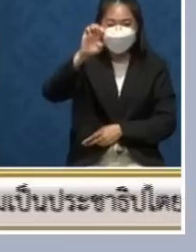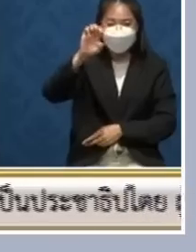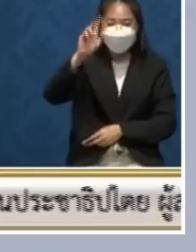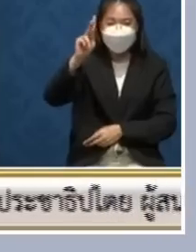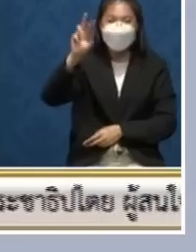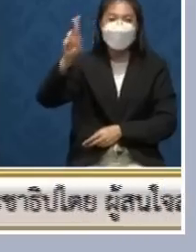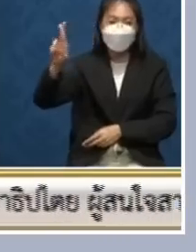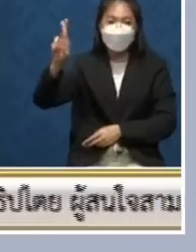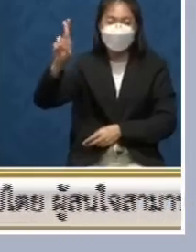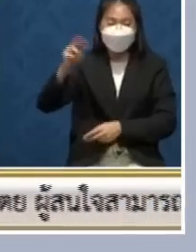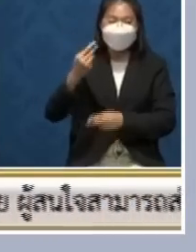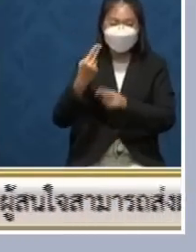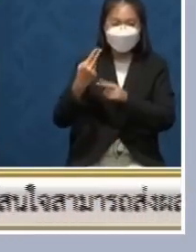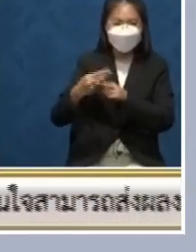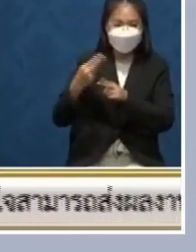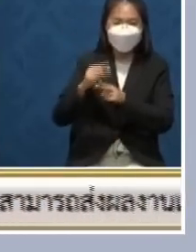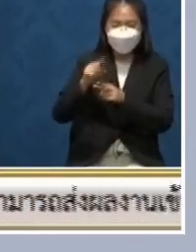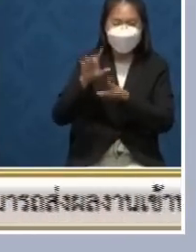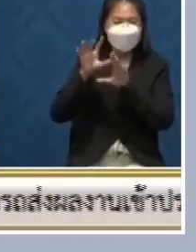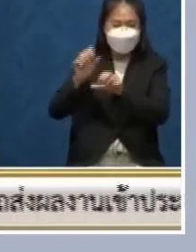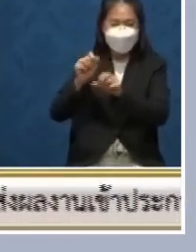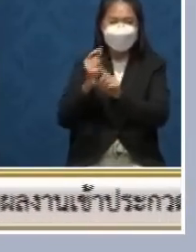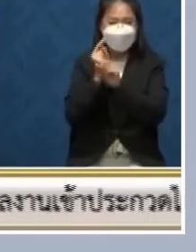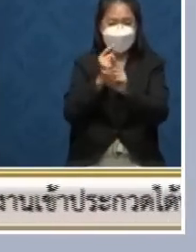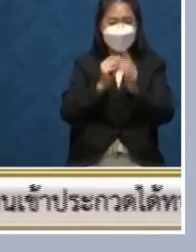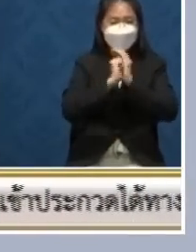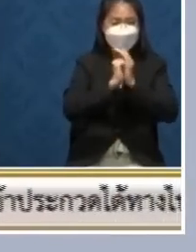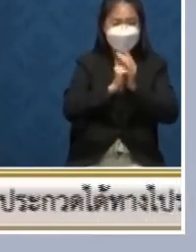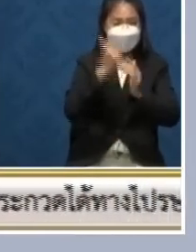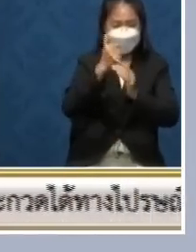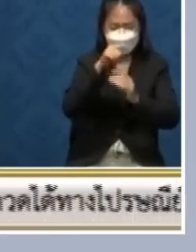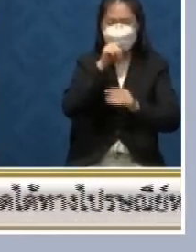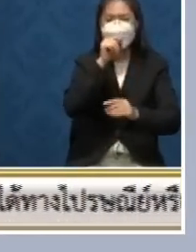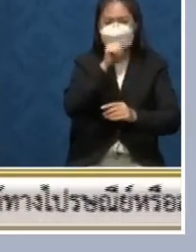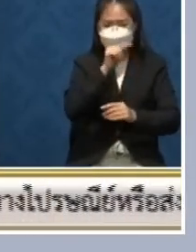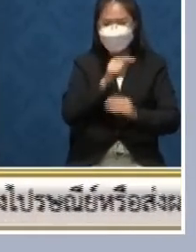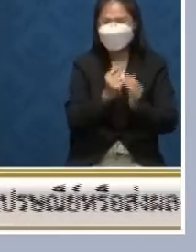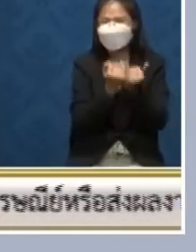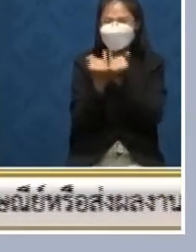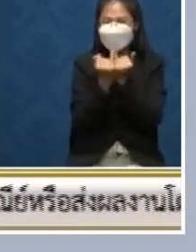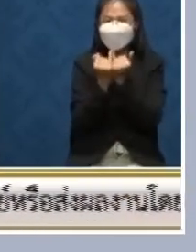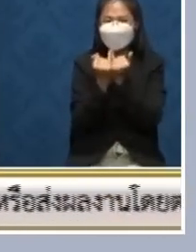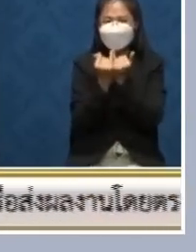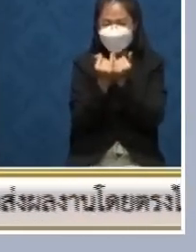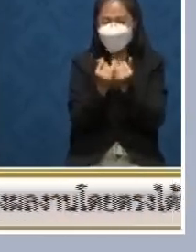คยพ่ายแพ้ในสนามเลือกตั้งไหนเลยเรื่องนี้ก็เลยมองว่าน่าจะเป็นการหวังผลทางการเมืองมากกว่าค่ะ